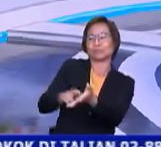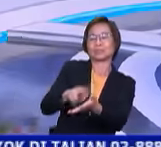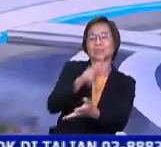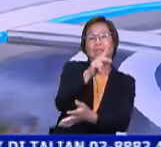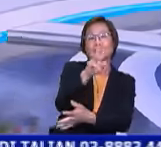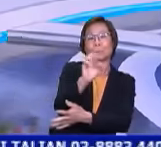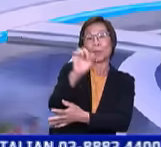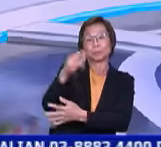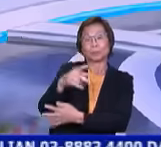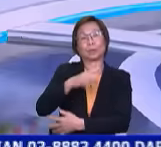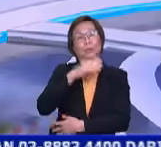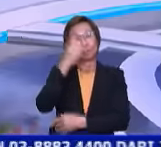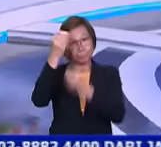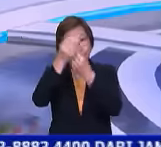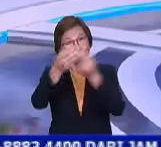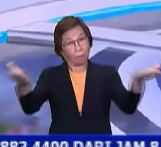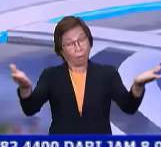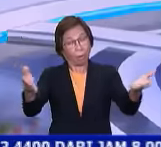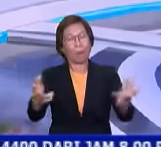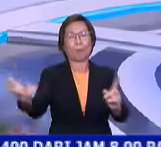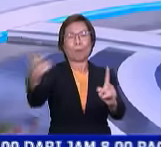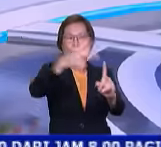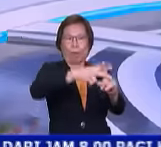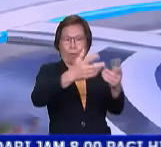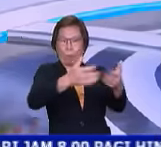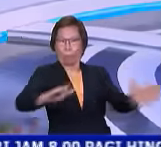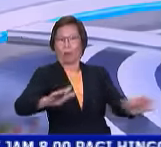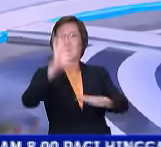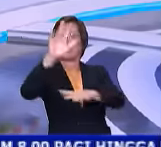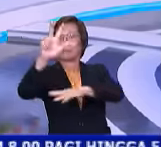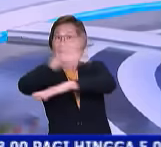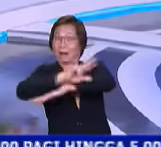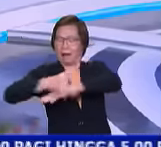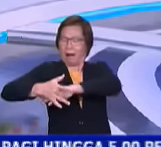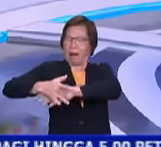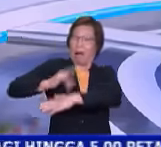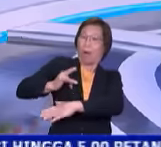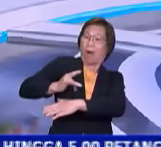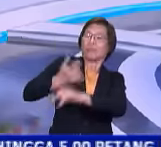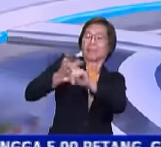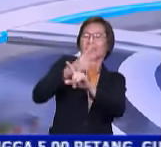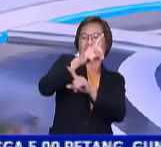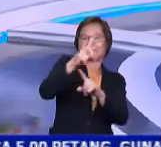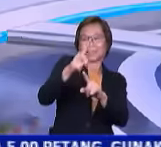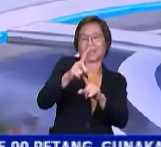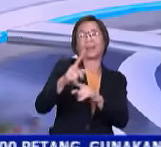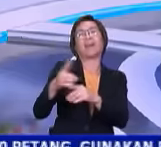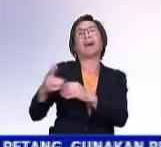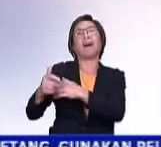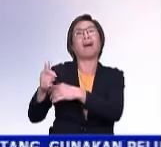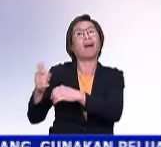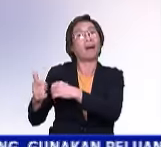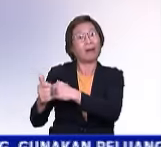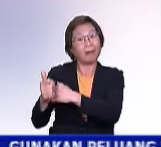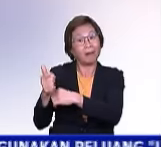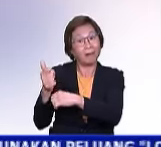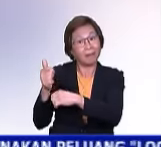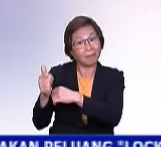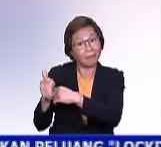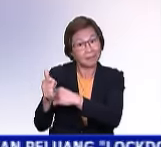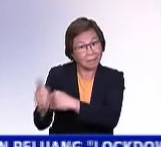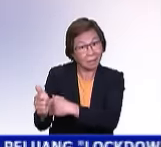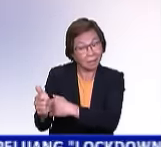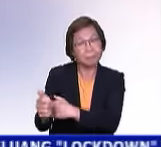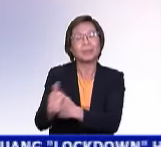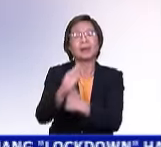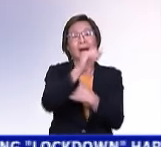KWSP menyatakan permohonan ini dibuka 3 hari lebih awal daripada tarikh jangkaan asal. iCitra